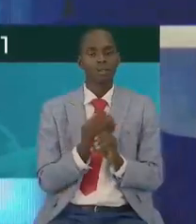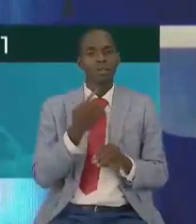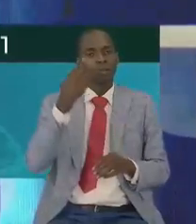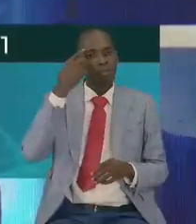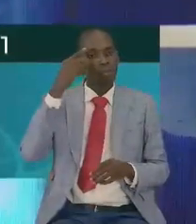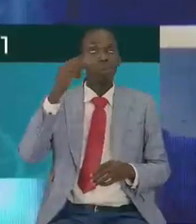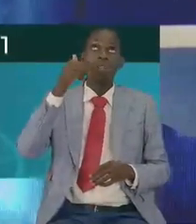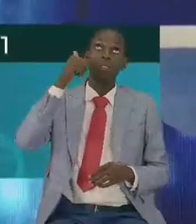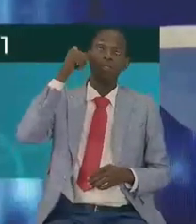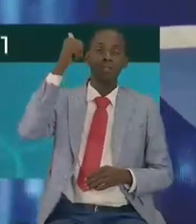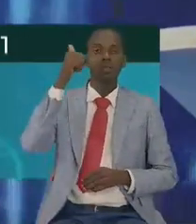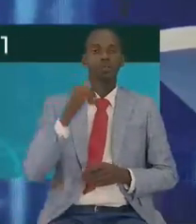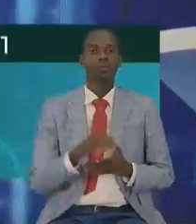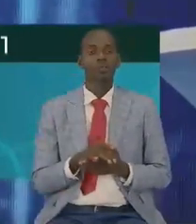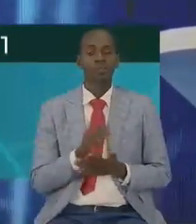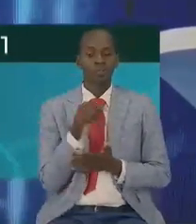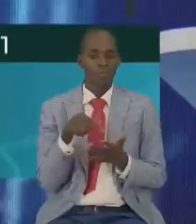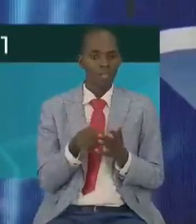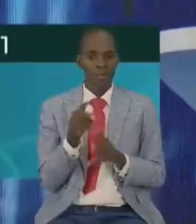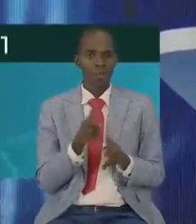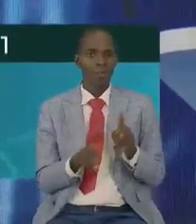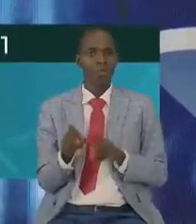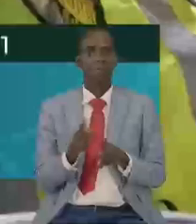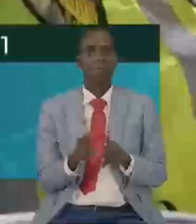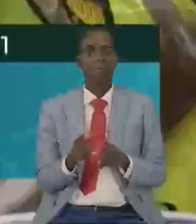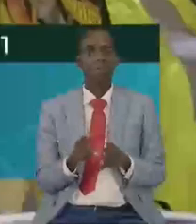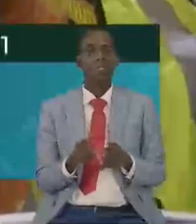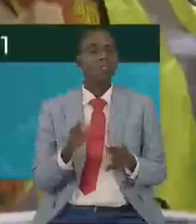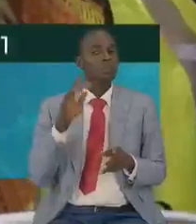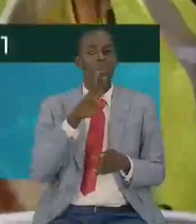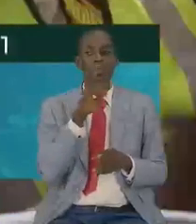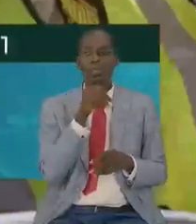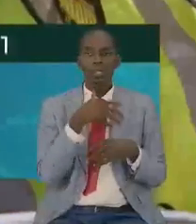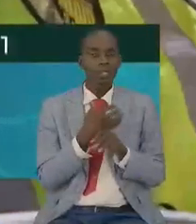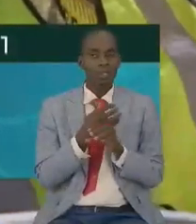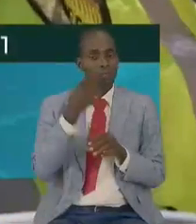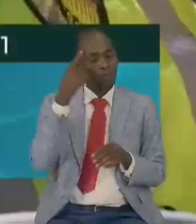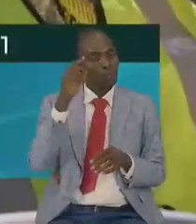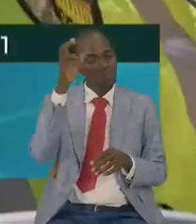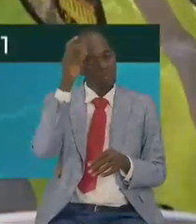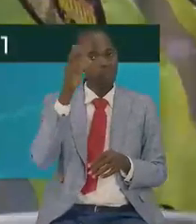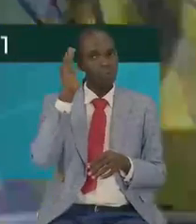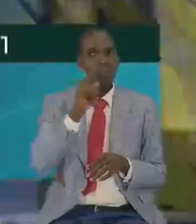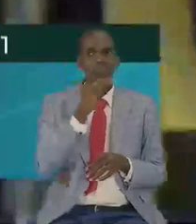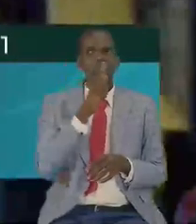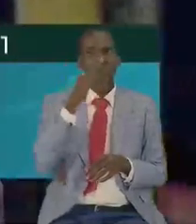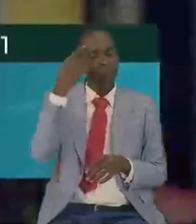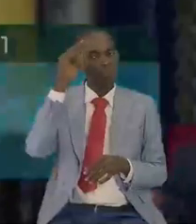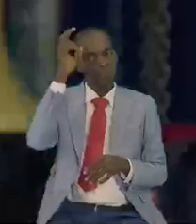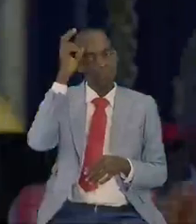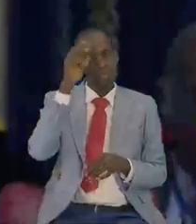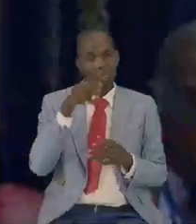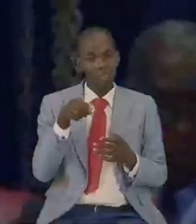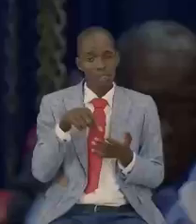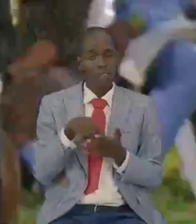publiera le peuple. Ils ne seront pas pour Satan. Tu ne seras pas pour Satan. Le peuple, il